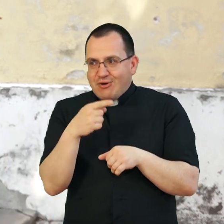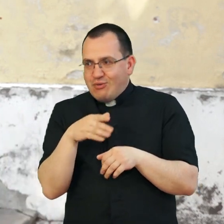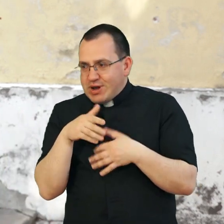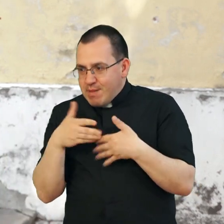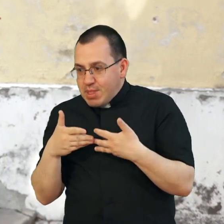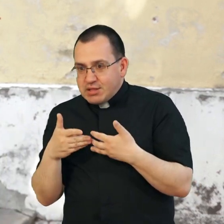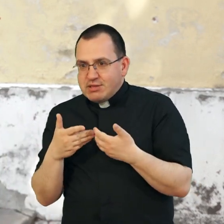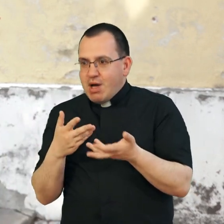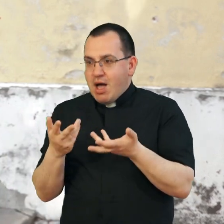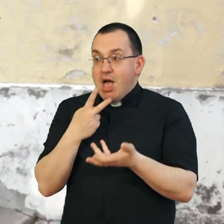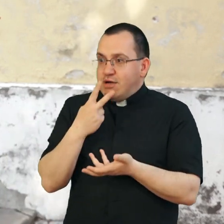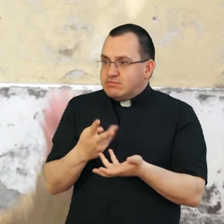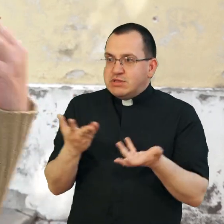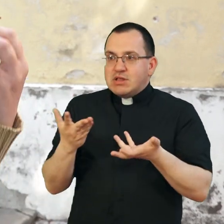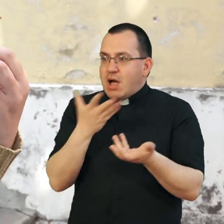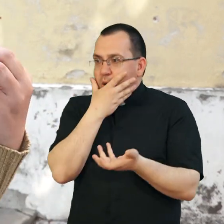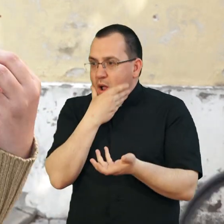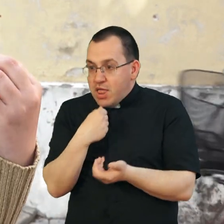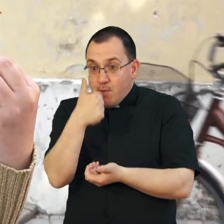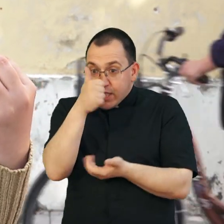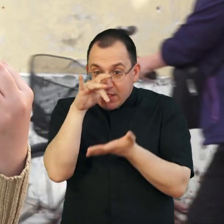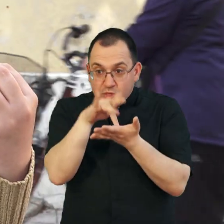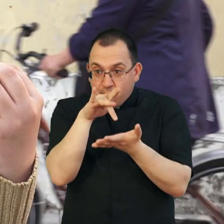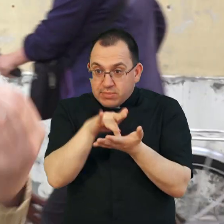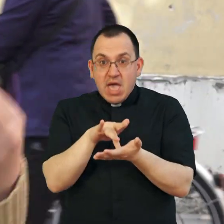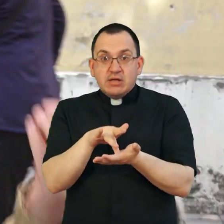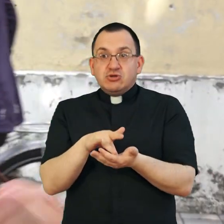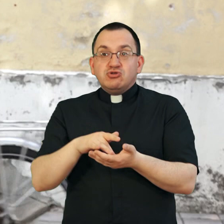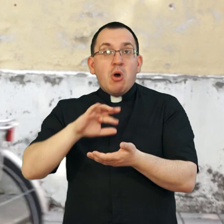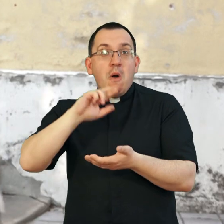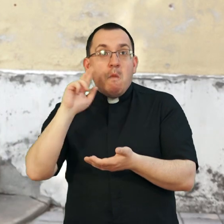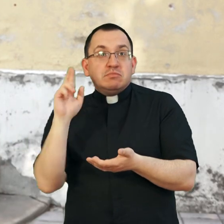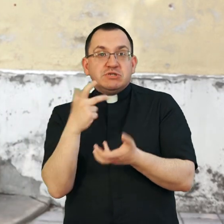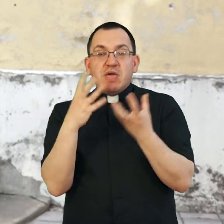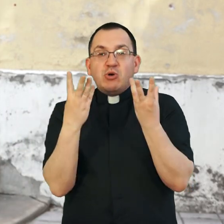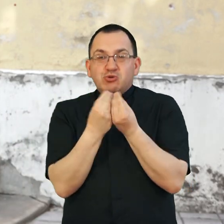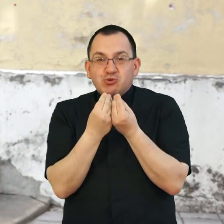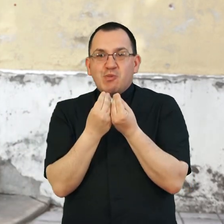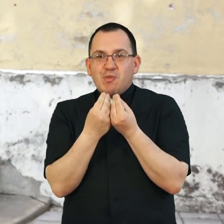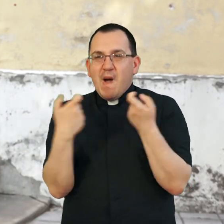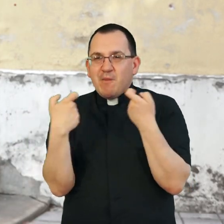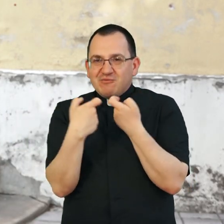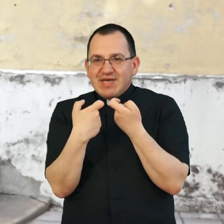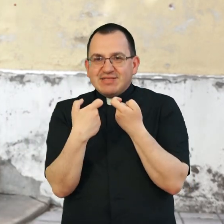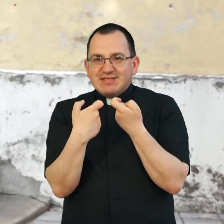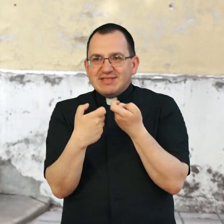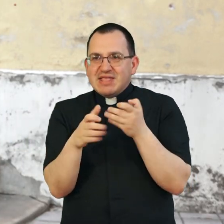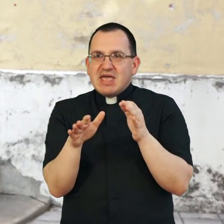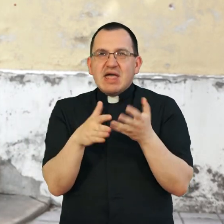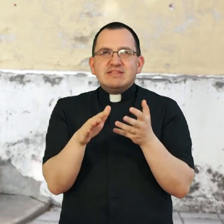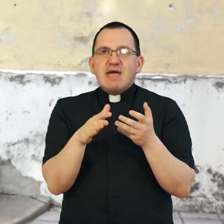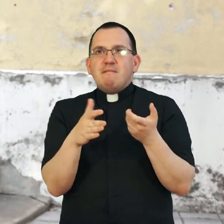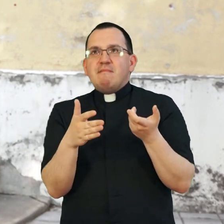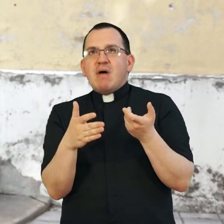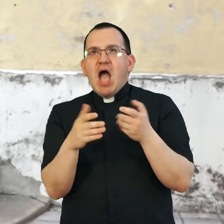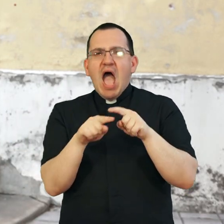generaciji. Evo vidite, lijepo mi je da na jednom mjestu smo zajedno sve generacije povezane. Znači nema neki taj, kako uvijek vele